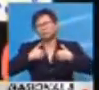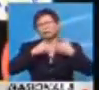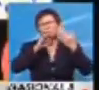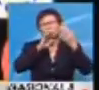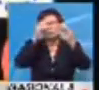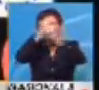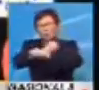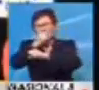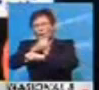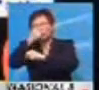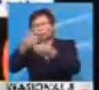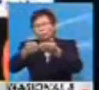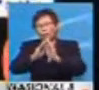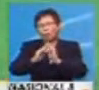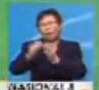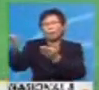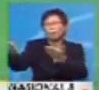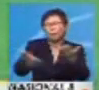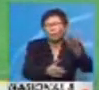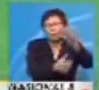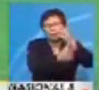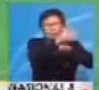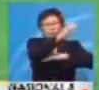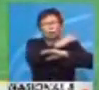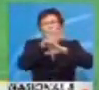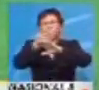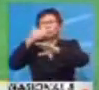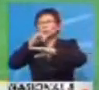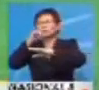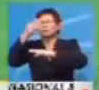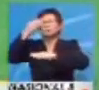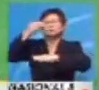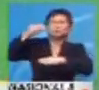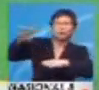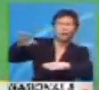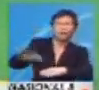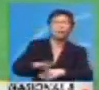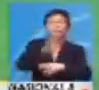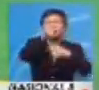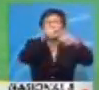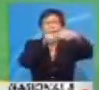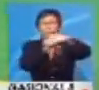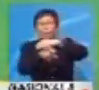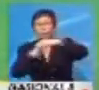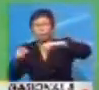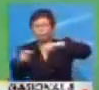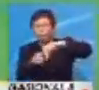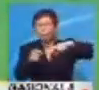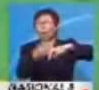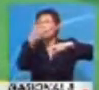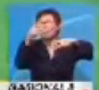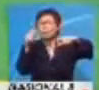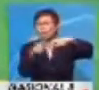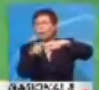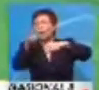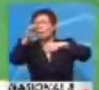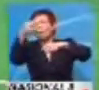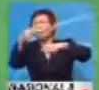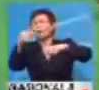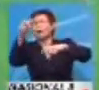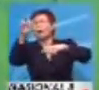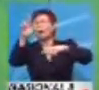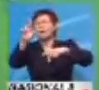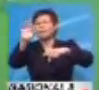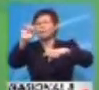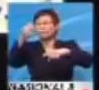permintaannya untuk membawa penolong juru latih sendiri sebelum ini tidak dilayan 4 goal Squad negara yang masing-masing dihasilkan oleh Muhammad Arif